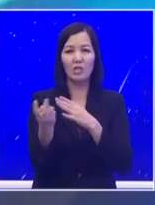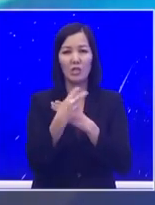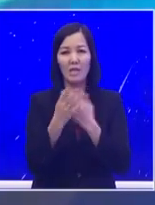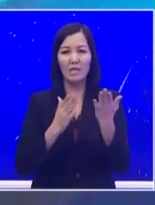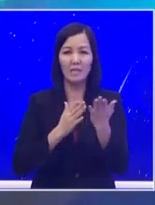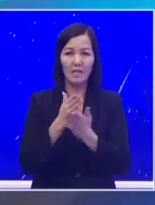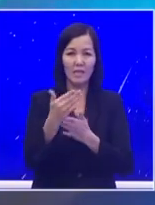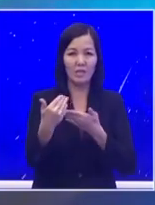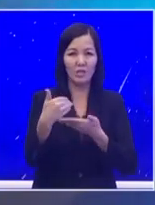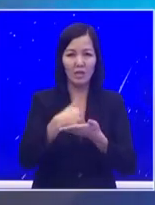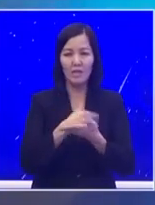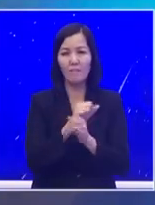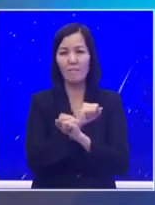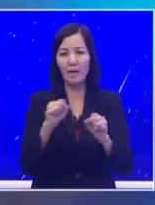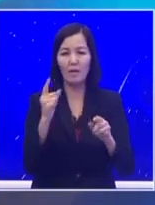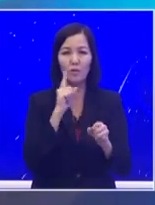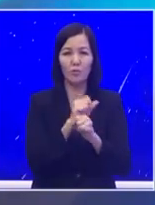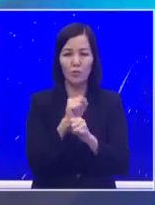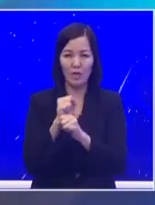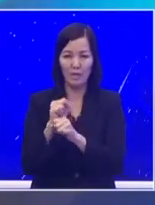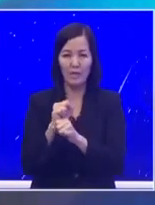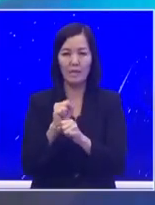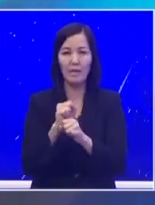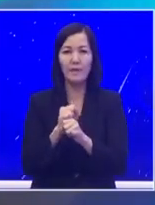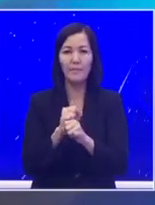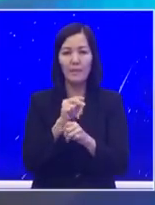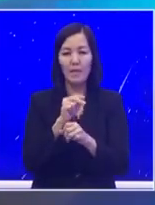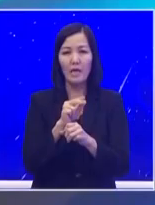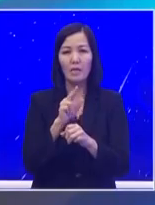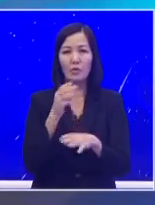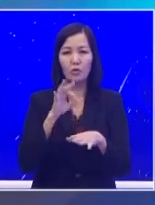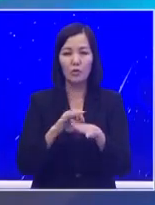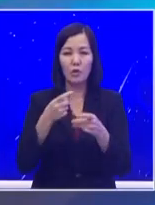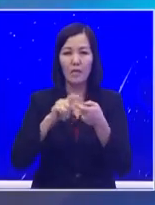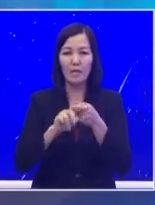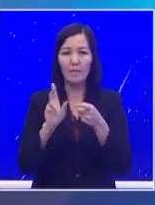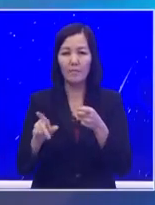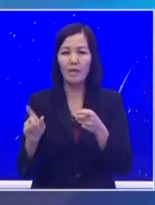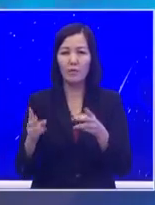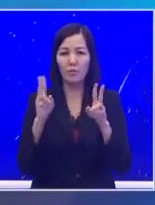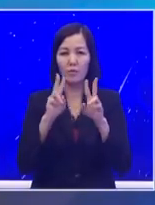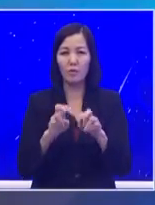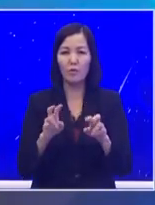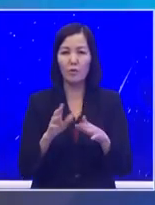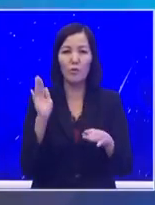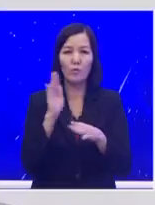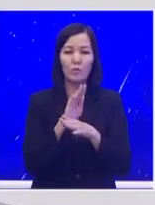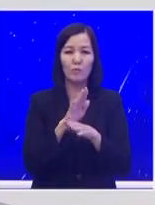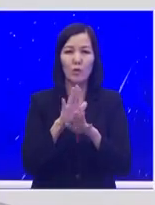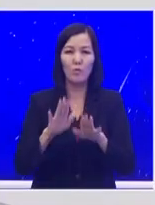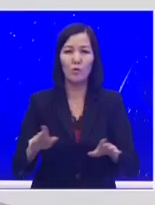көлік түрлері үшін коронавирустық инфекцияға күдікті адамдар немесе жұқтырған адамдарды анықтау үшін қосымша пунктлер